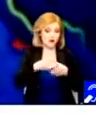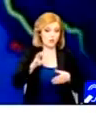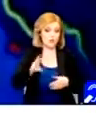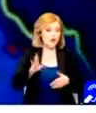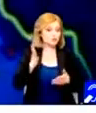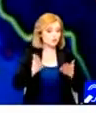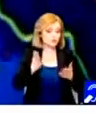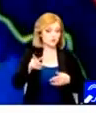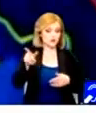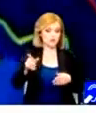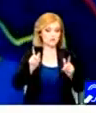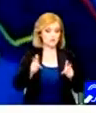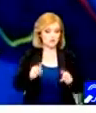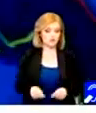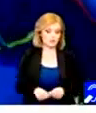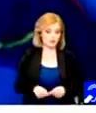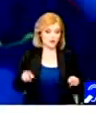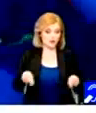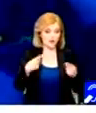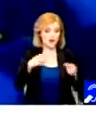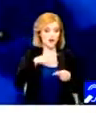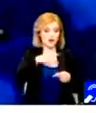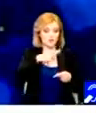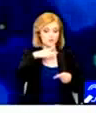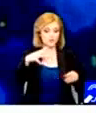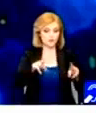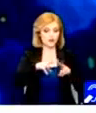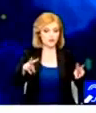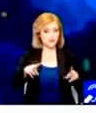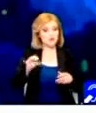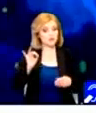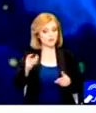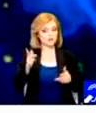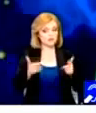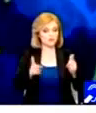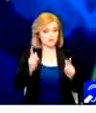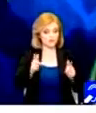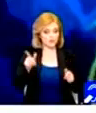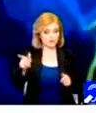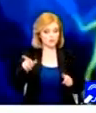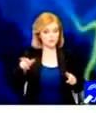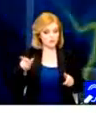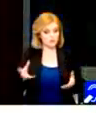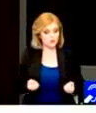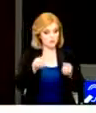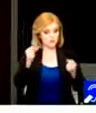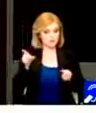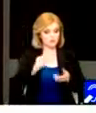crearea unei majorități parlamentare oficiale, dar și candidatura Zinaide Greceanei la șefia legislativului.